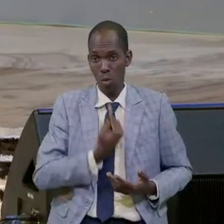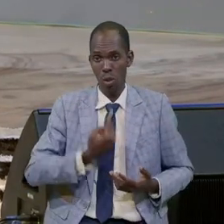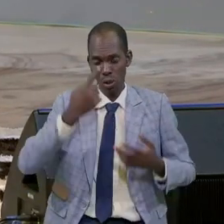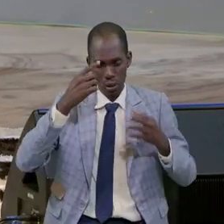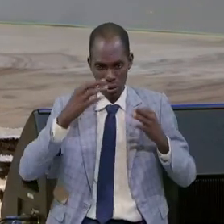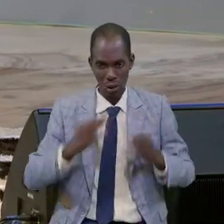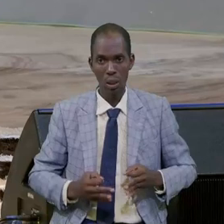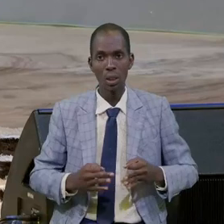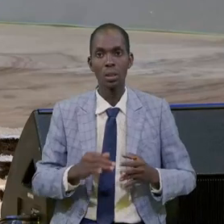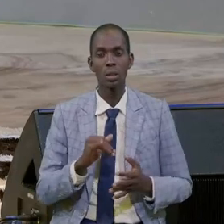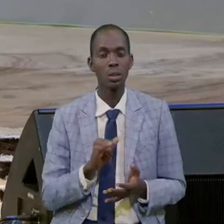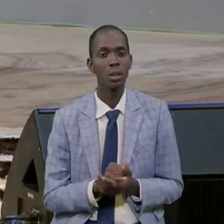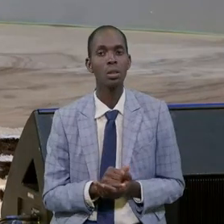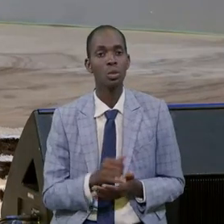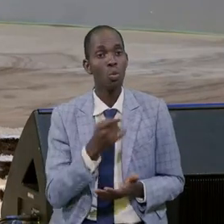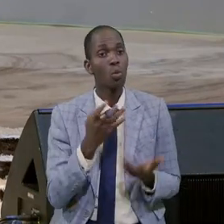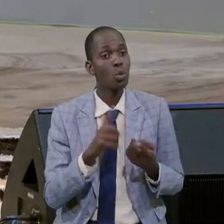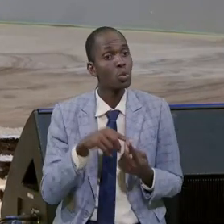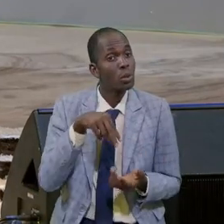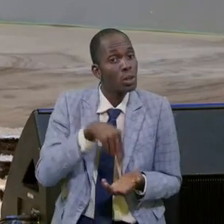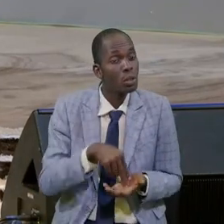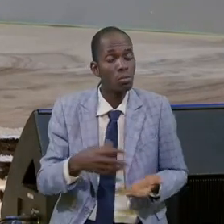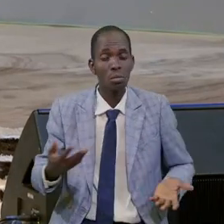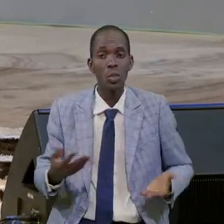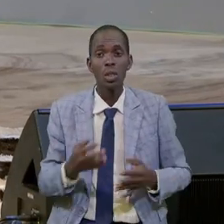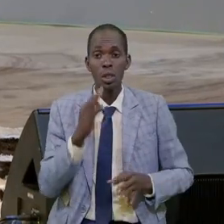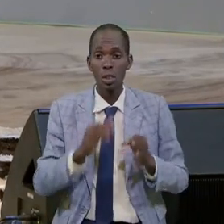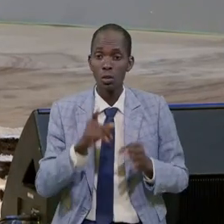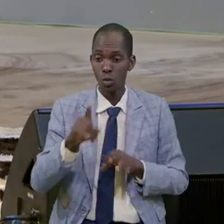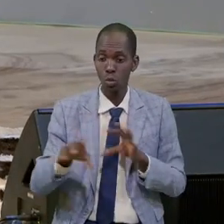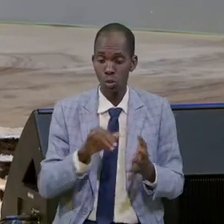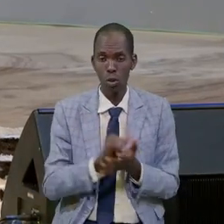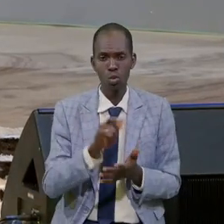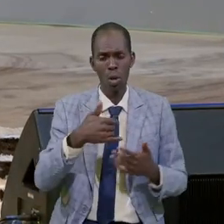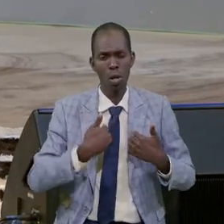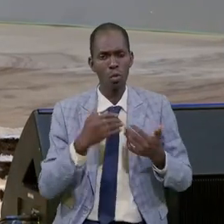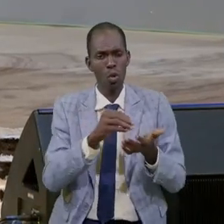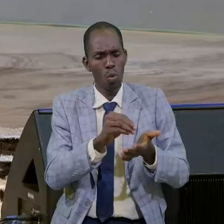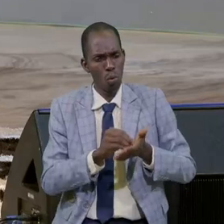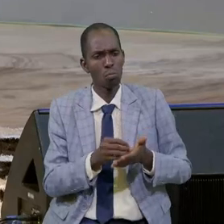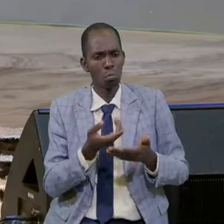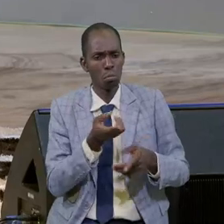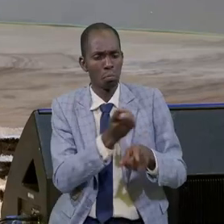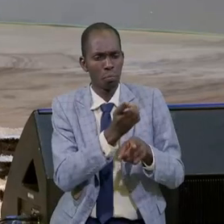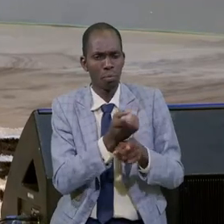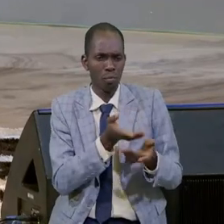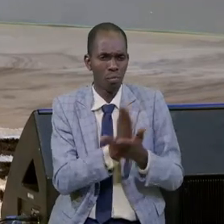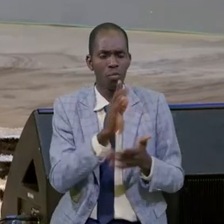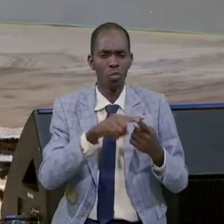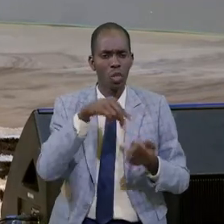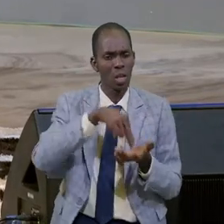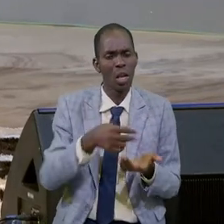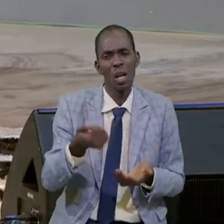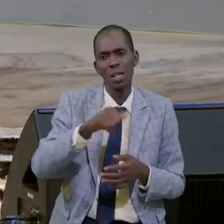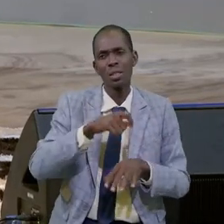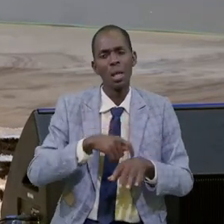décide de me lever. Quand vous faites cela, quoi que vous ayez le droit de vous lever à tout moment,